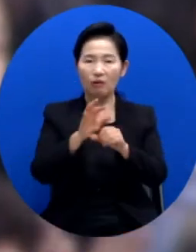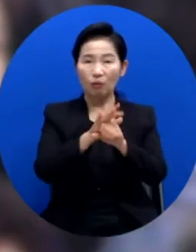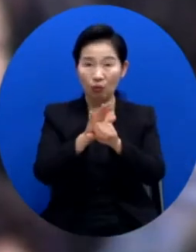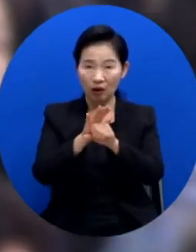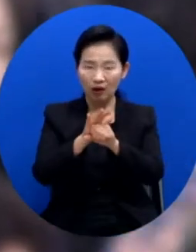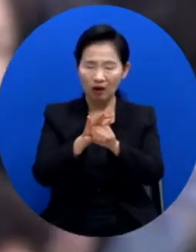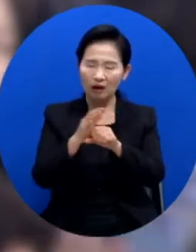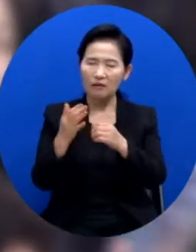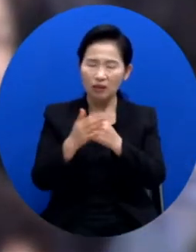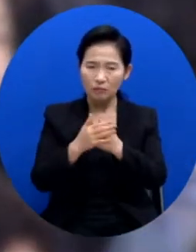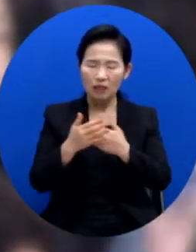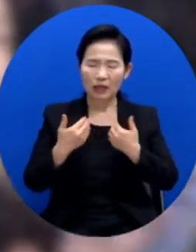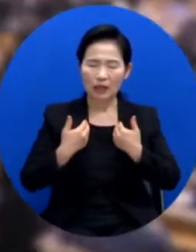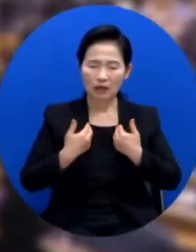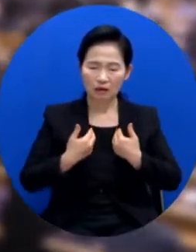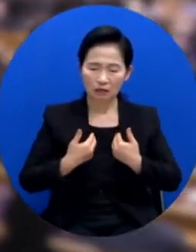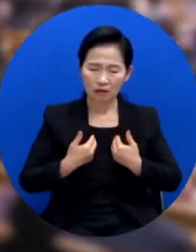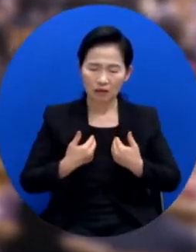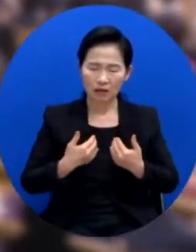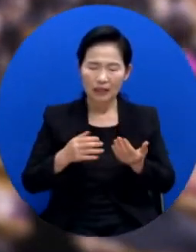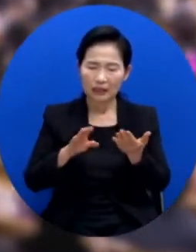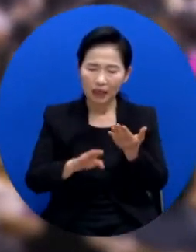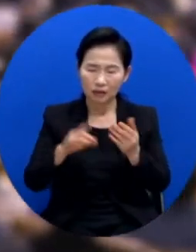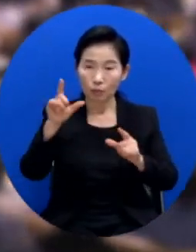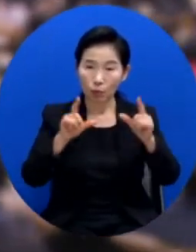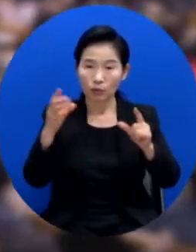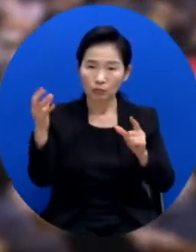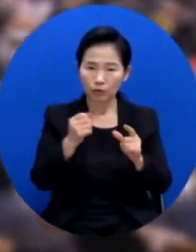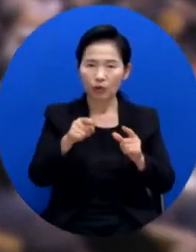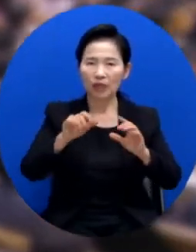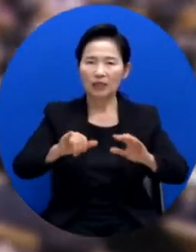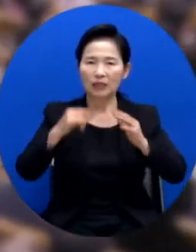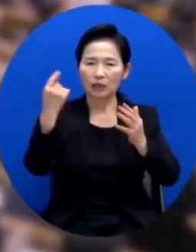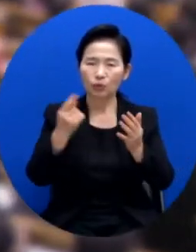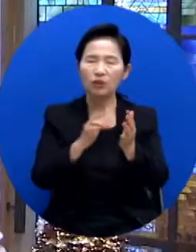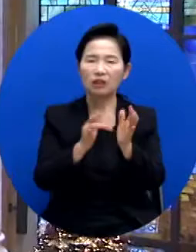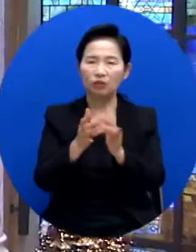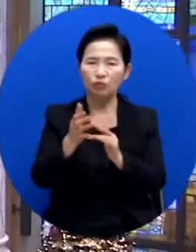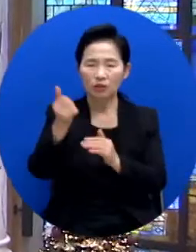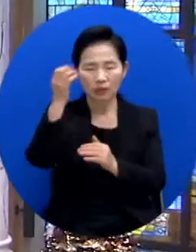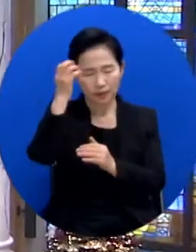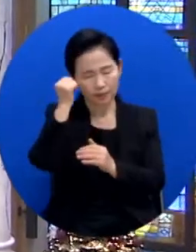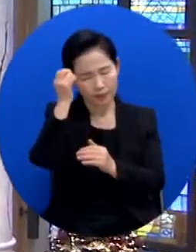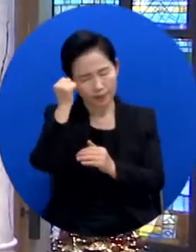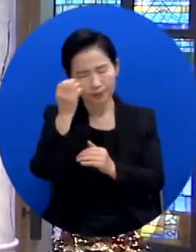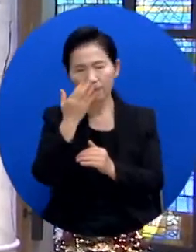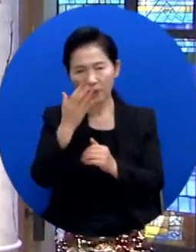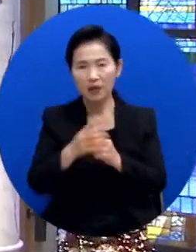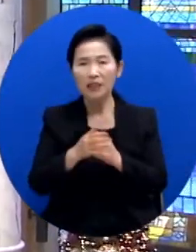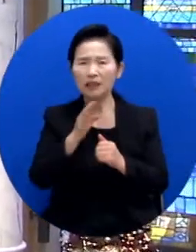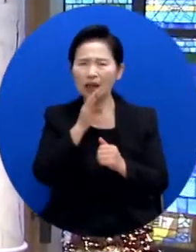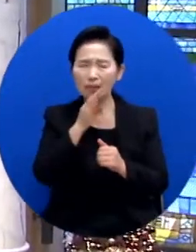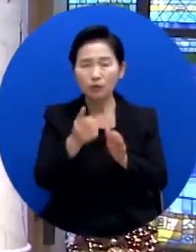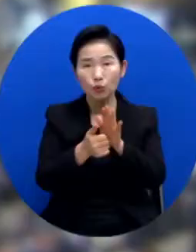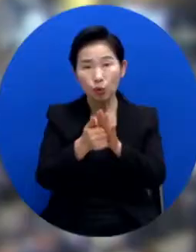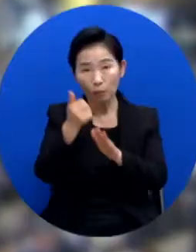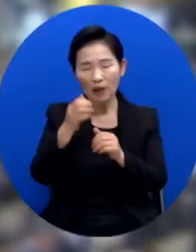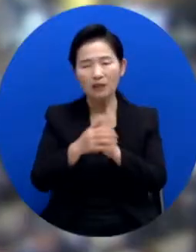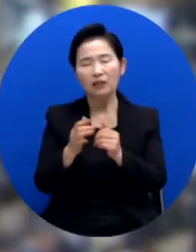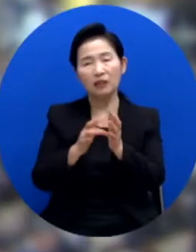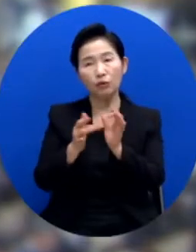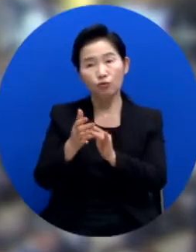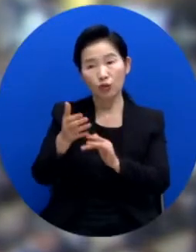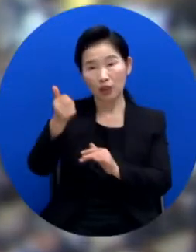가운데 낮은 모습으로 이 땅에 오신 예수 탄생을 기억할 수 있다는 겁니다. 진정한 소망은 예수님으로부터만